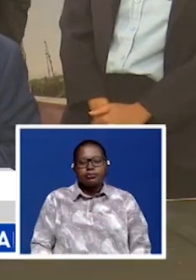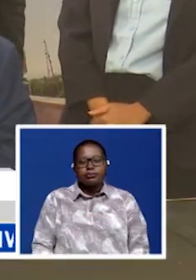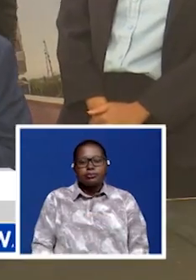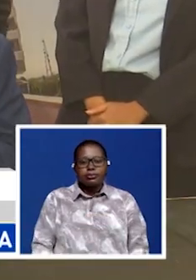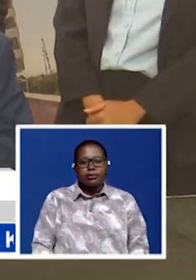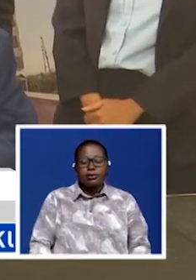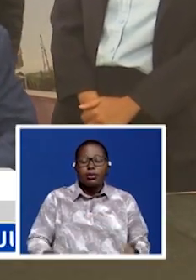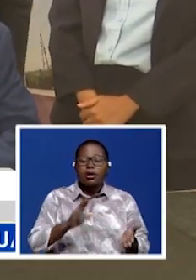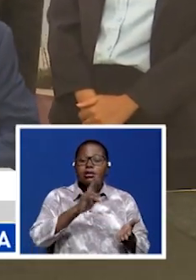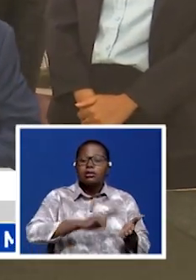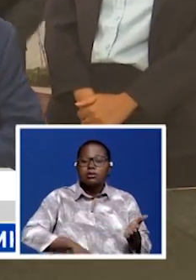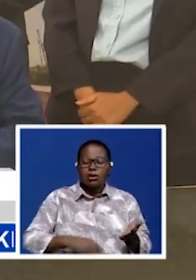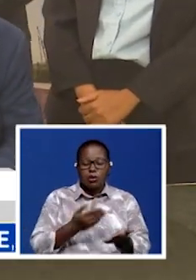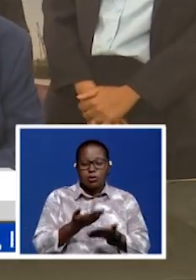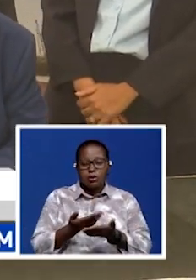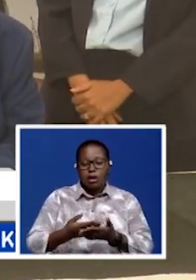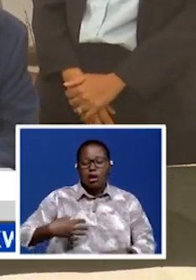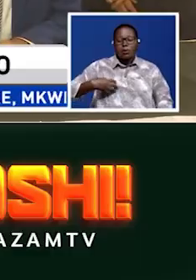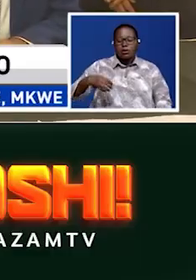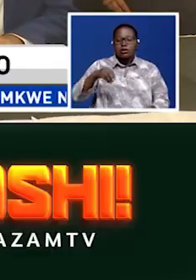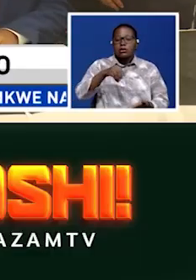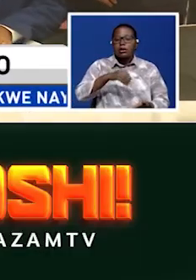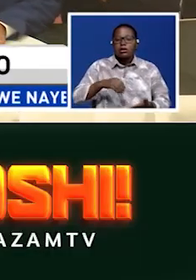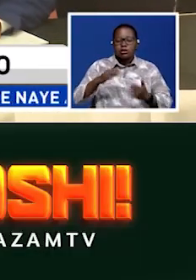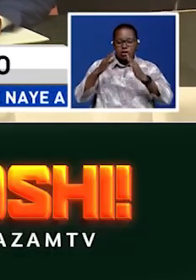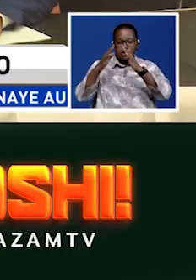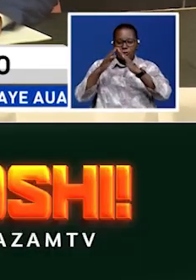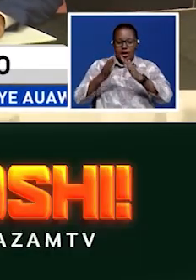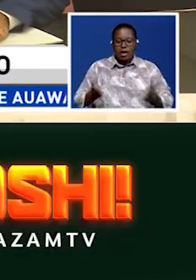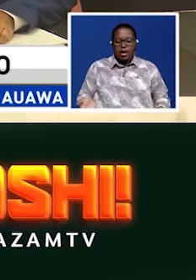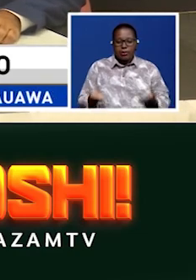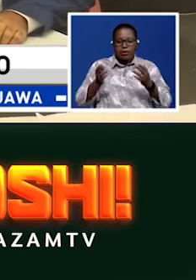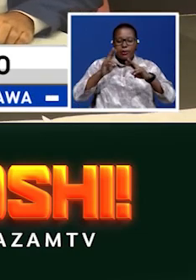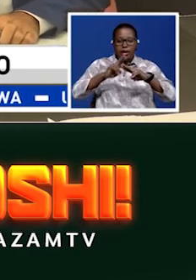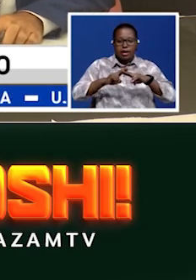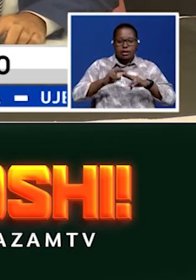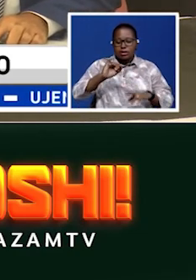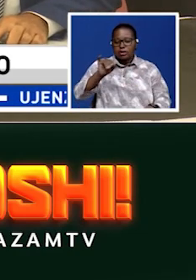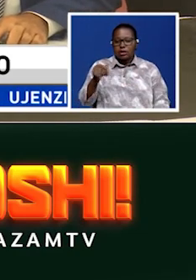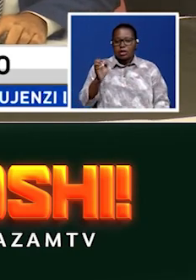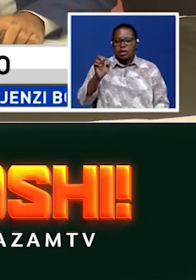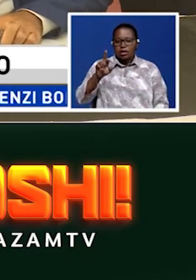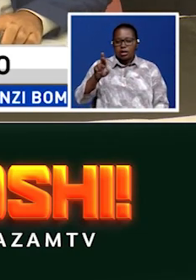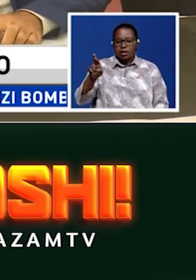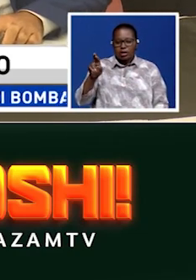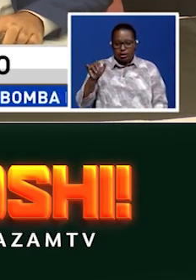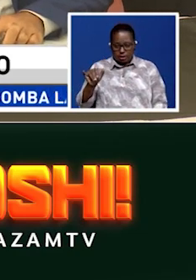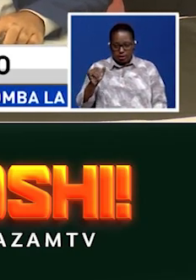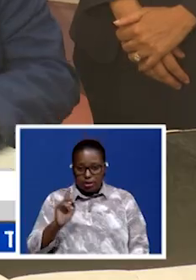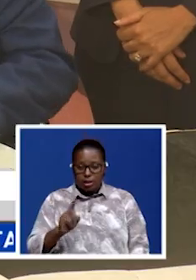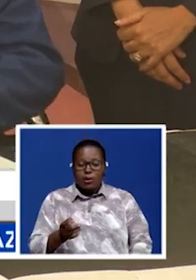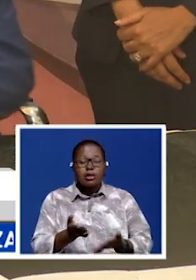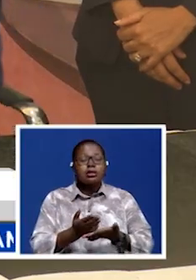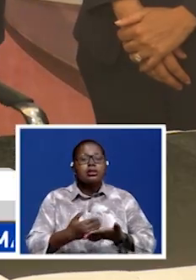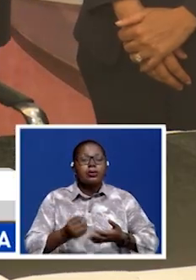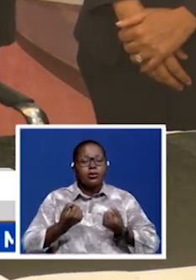disini umeshuhudiwa Na waziri Wa ardhi nyumba na maendeleo ya makazi Ji silaha ikiwa Ni sehemu ya utekelezaji Wa Sera